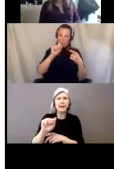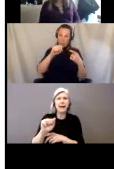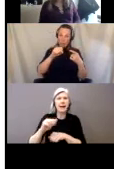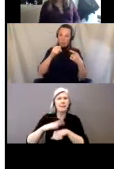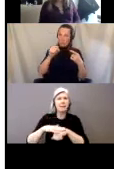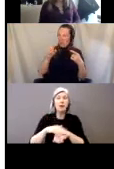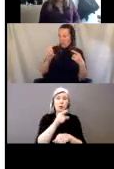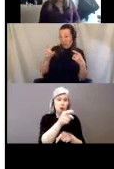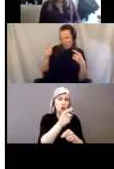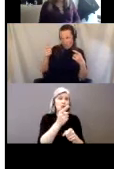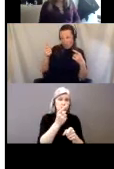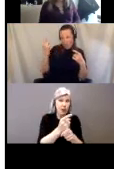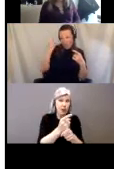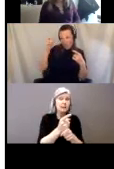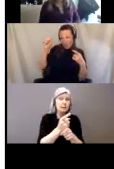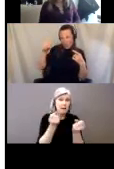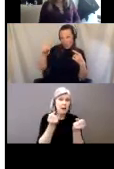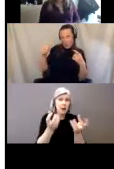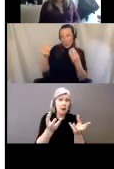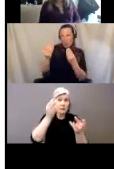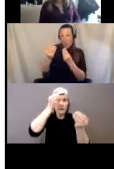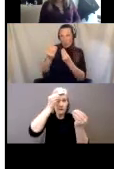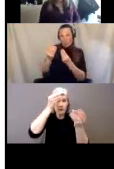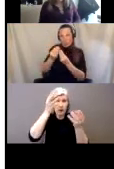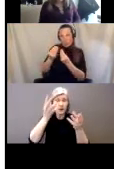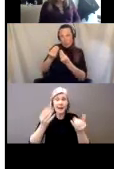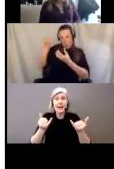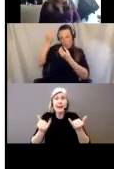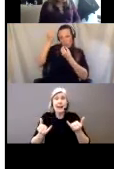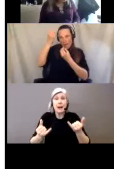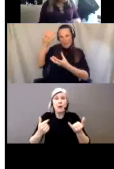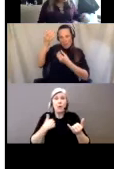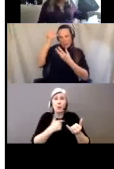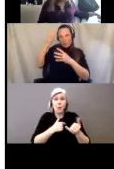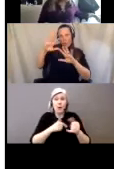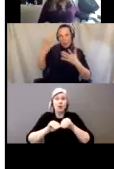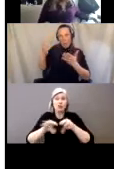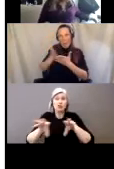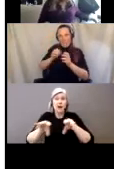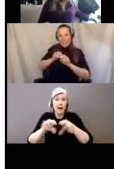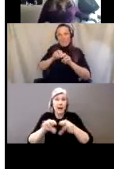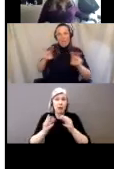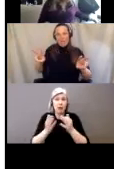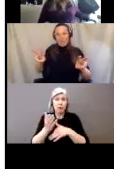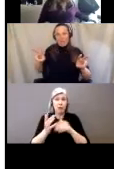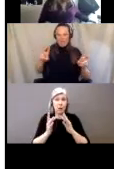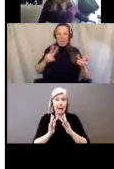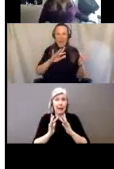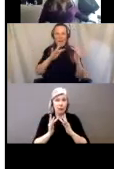Daryl. Beaucoup de l'information à l'heure actuelle est partagée sous forme électronique.